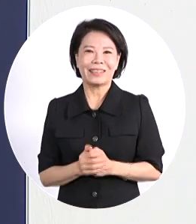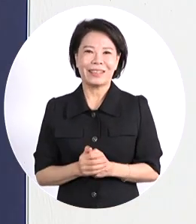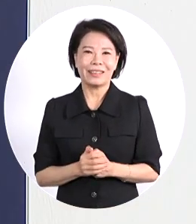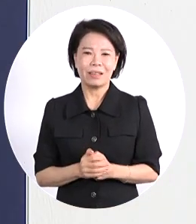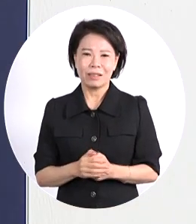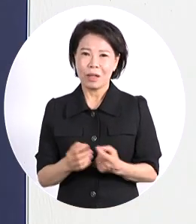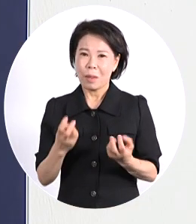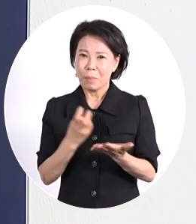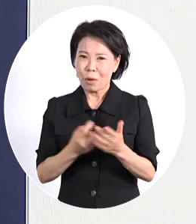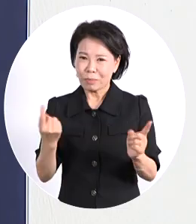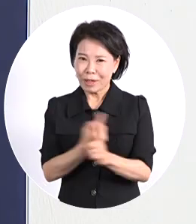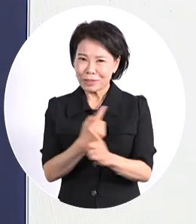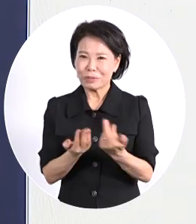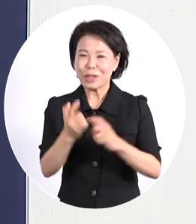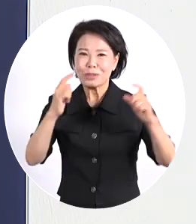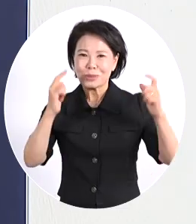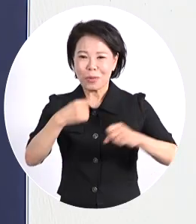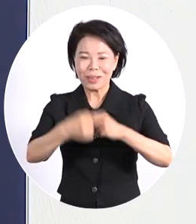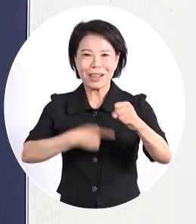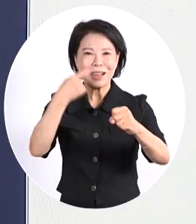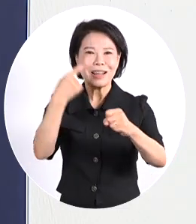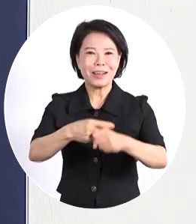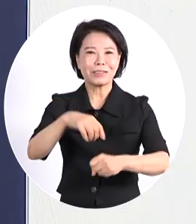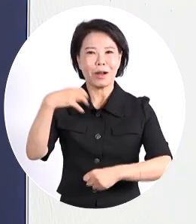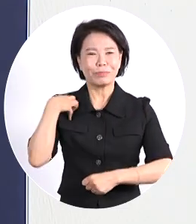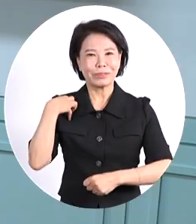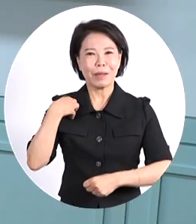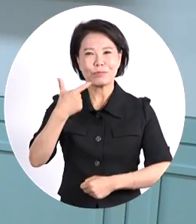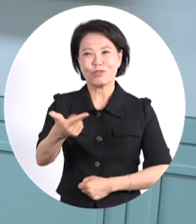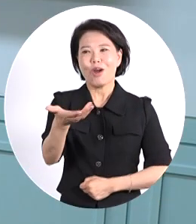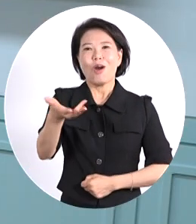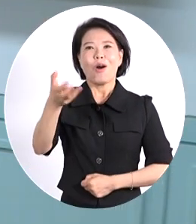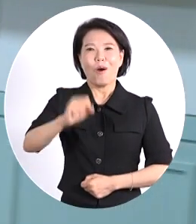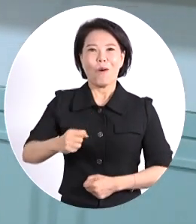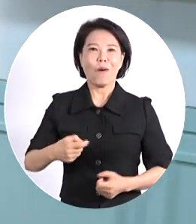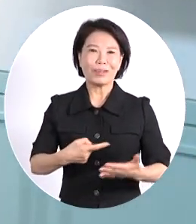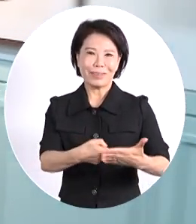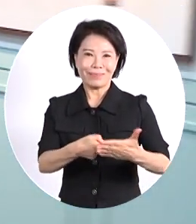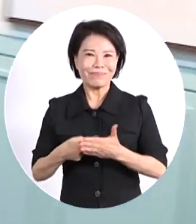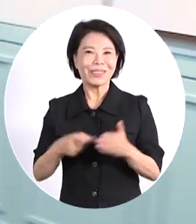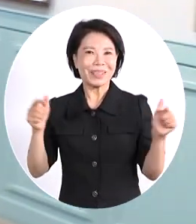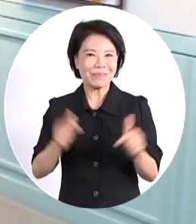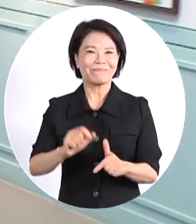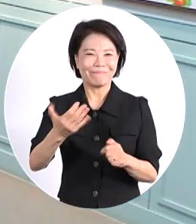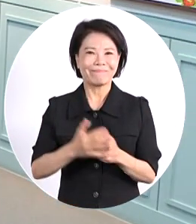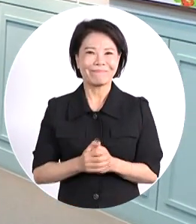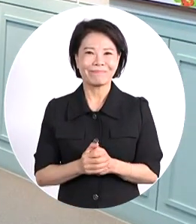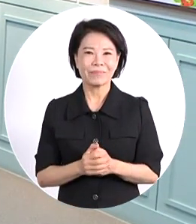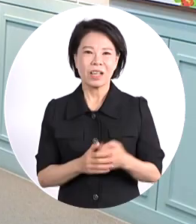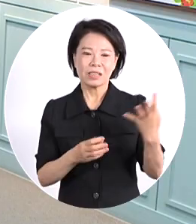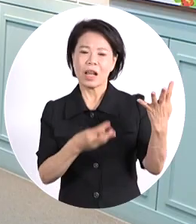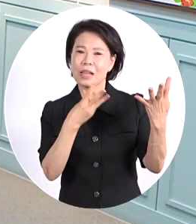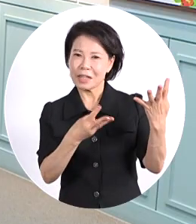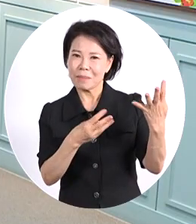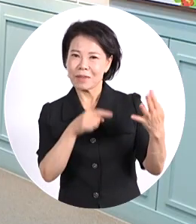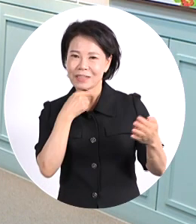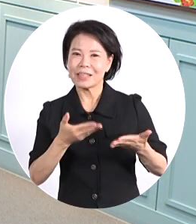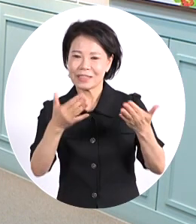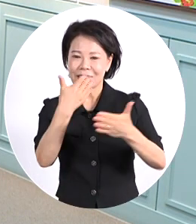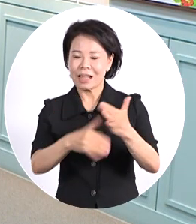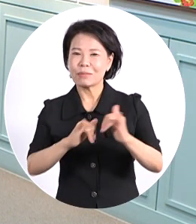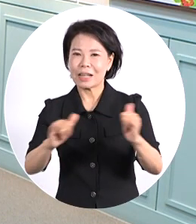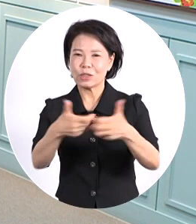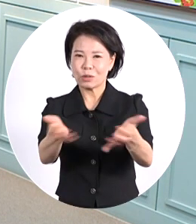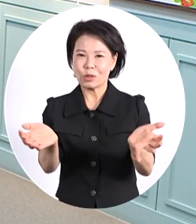이번 개정으로 제주도의 연간 예산 부담 약 6억 원이 절감될 전망인데요. 4.3 희생자와